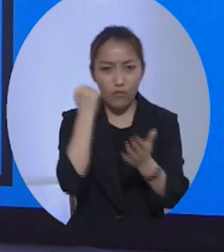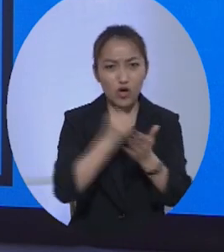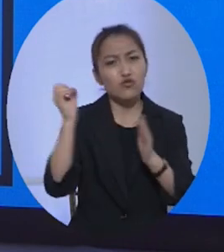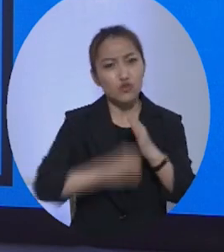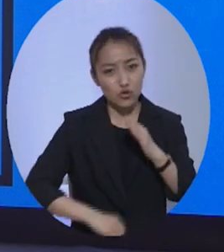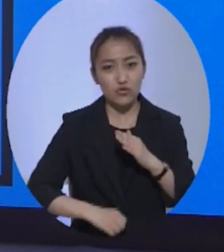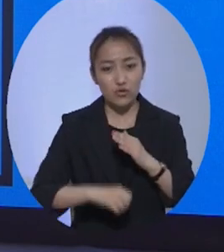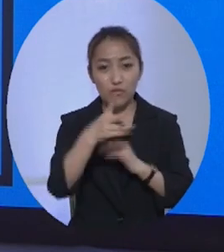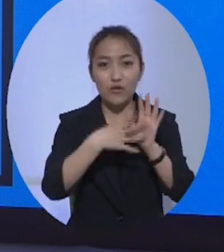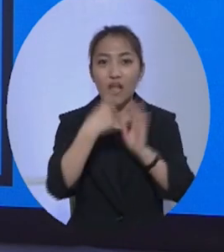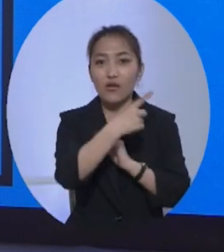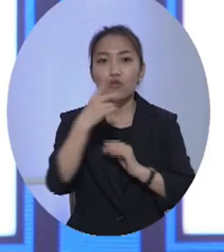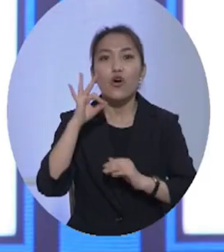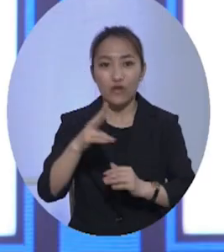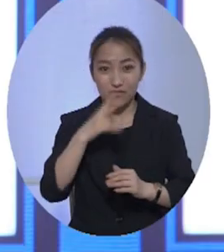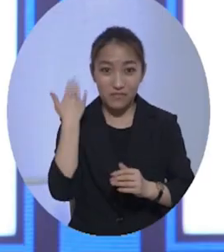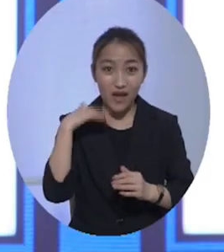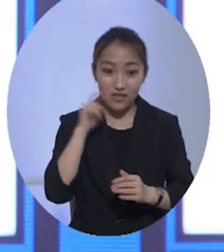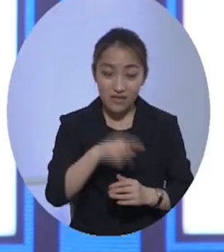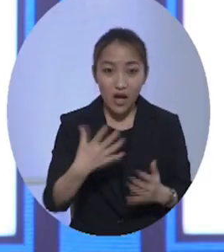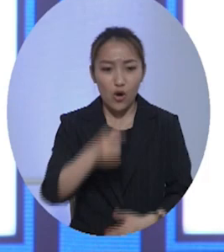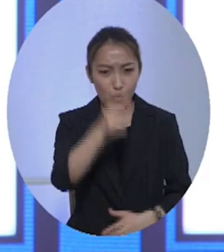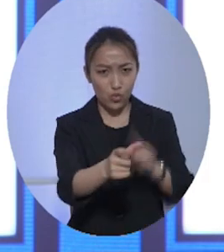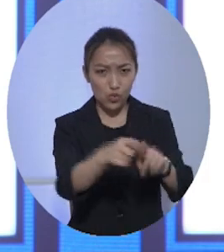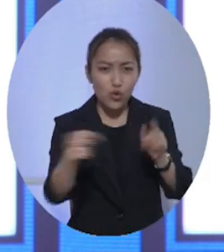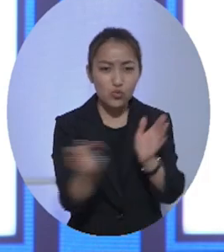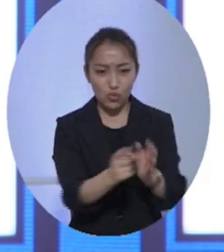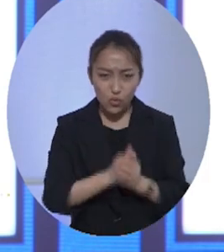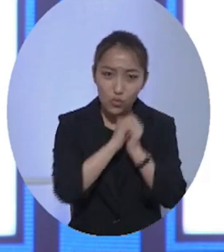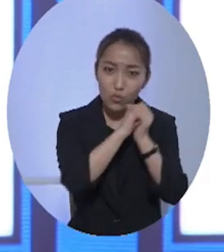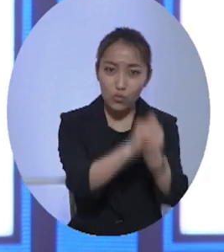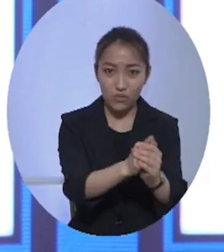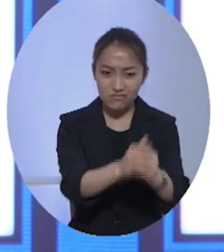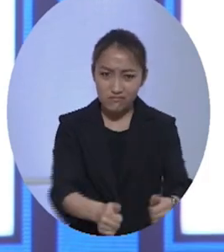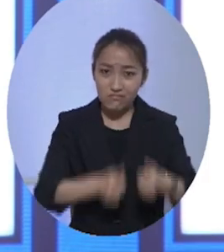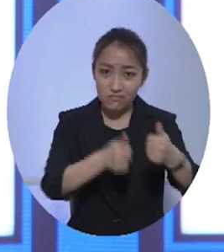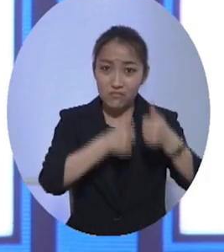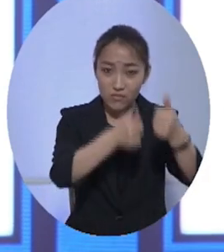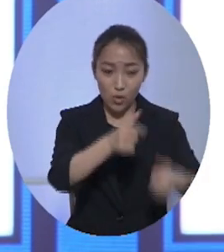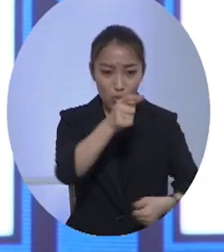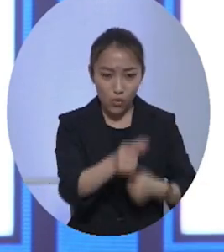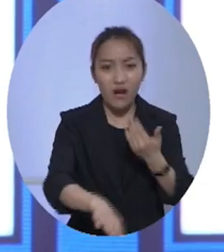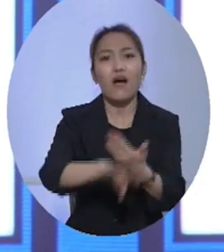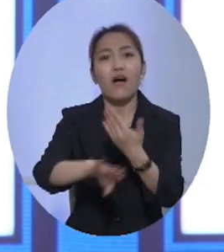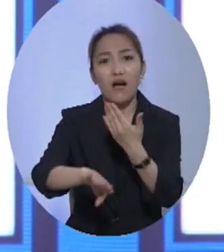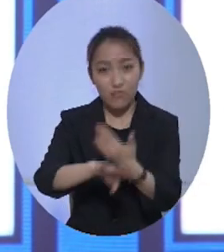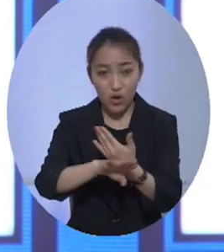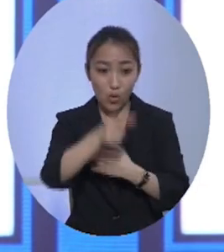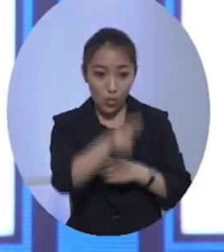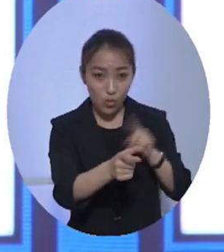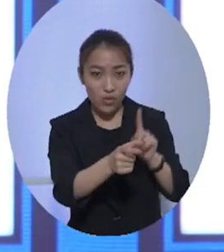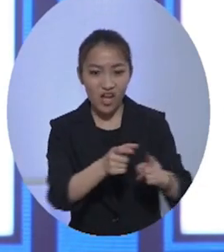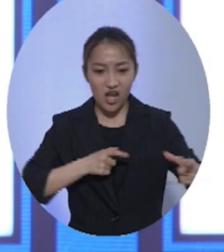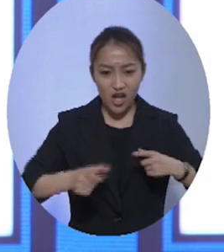онд үтсэн. Энэ үндсэн хууль юу гэхээр хүнээ дээдлсэн, хүнийг одоо хамгаалсан, хүний эдийн засгийн